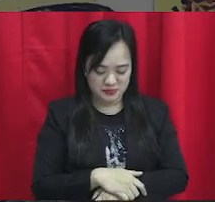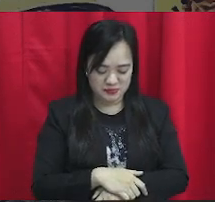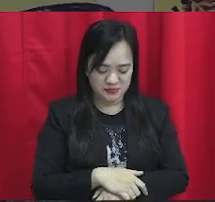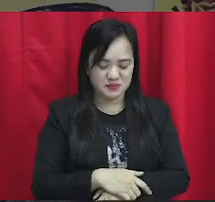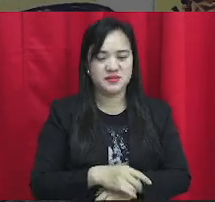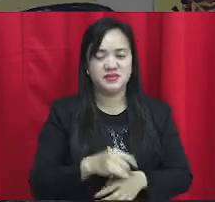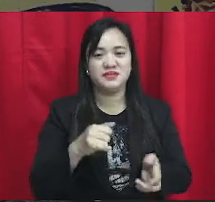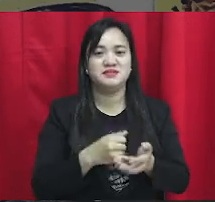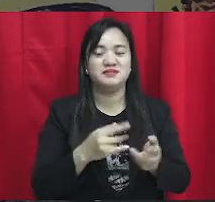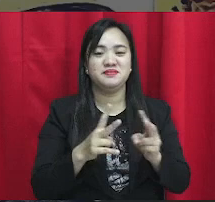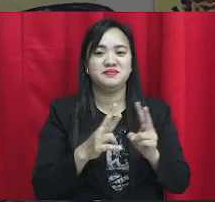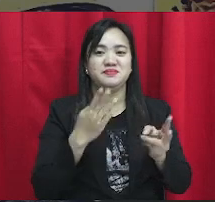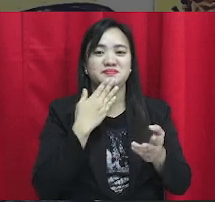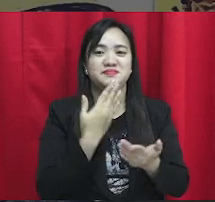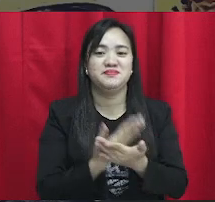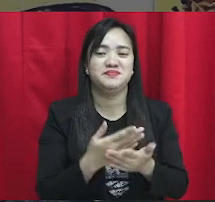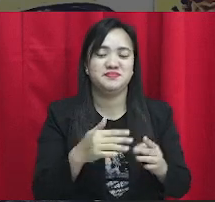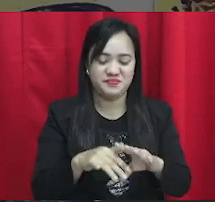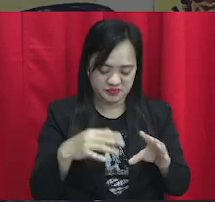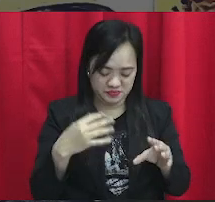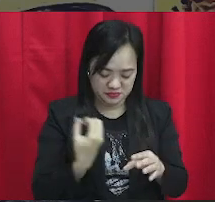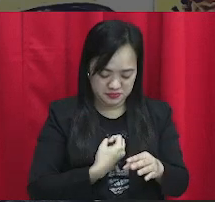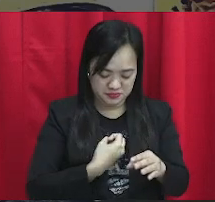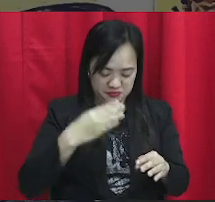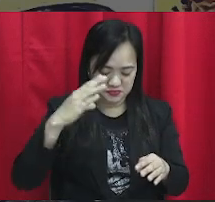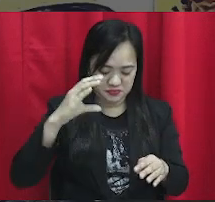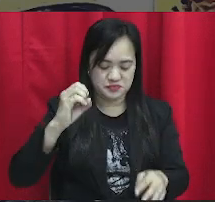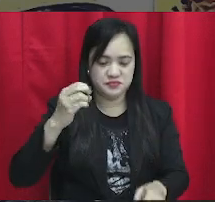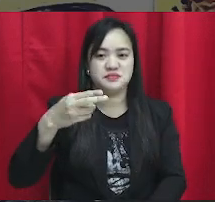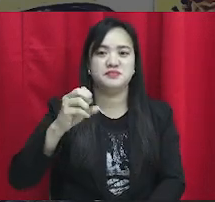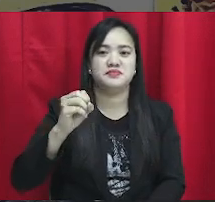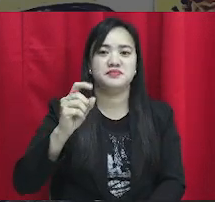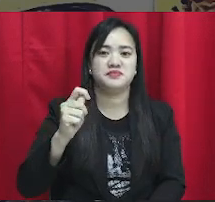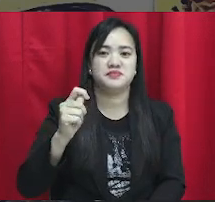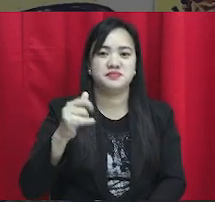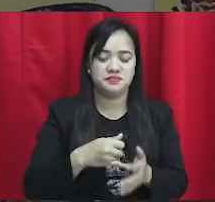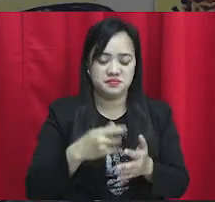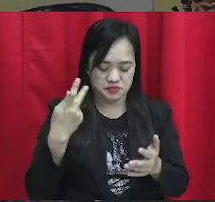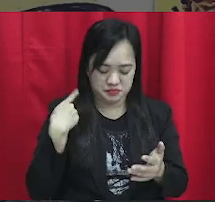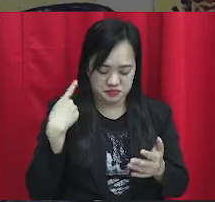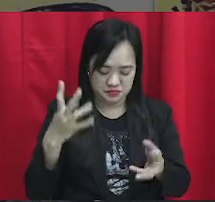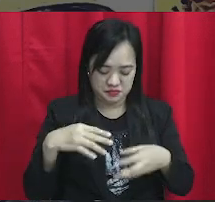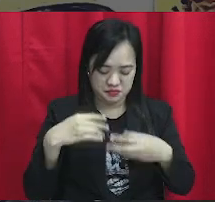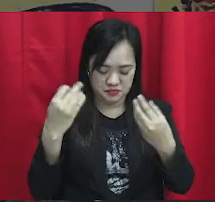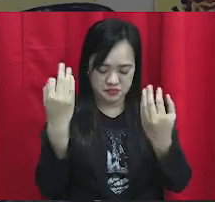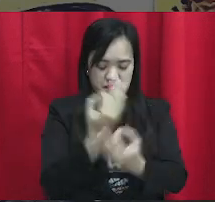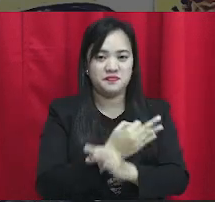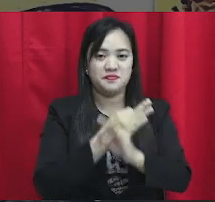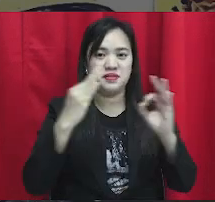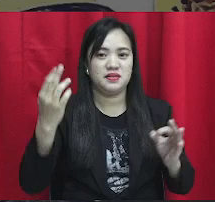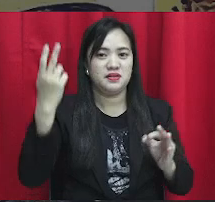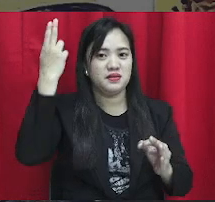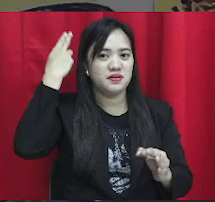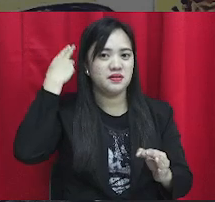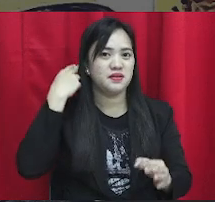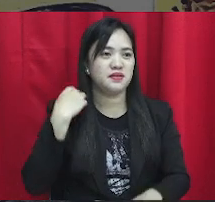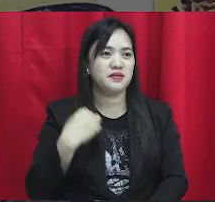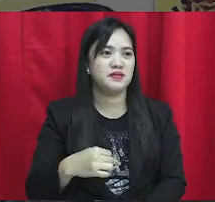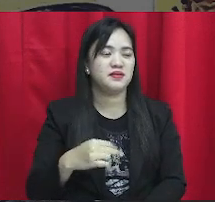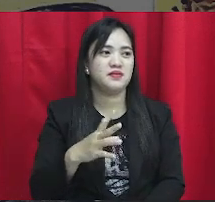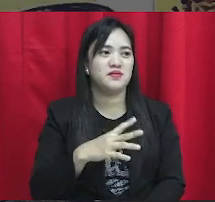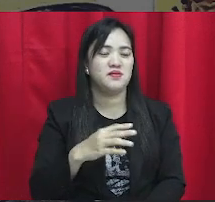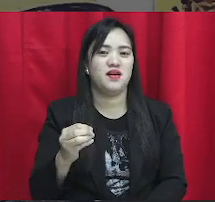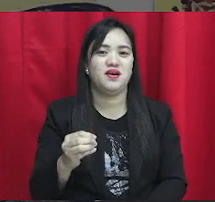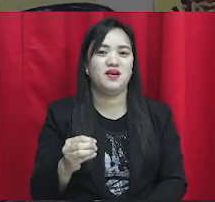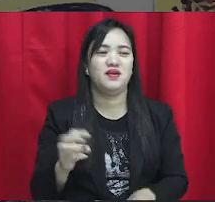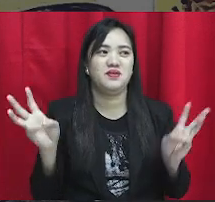maganda ang naging usapan nyo ng ating host, ni Sir Jow, ay bibigyan ka namin ng free haircut with free pasta. Wow!